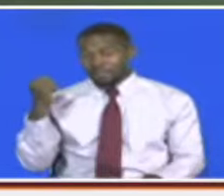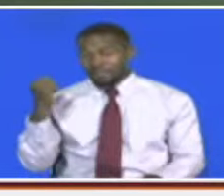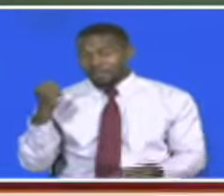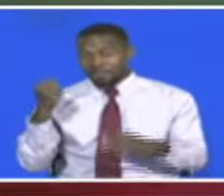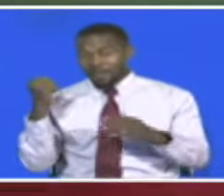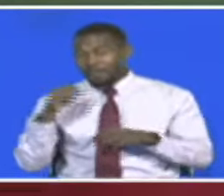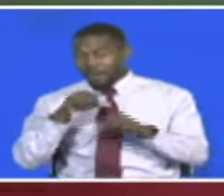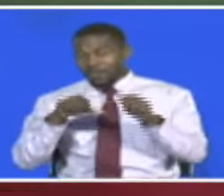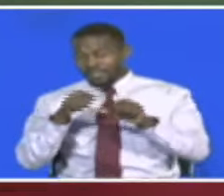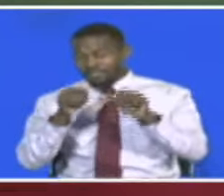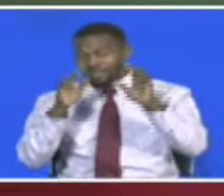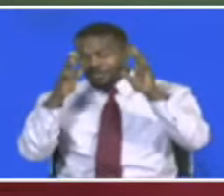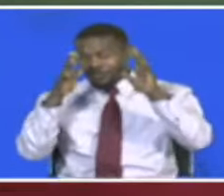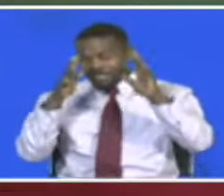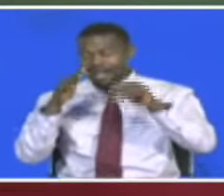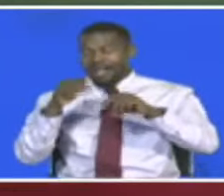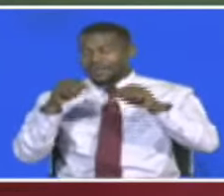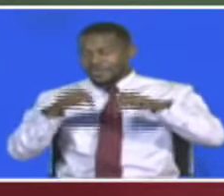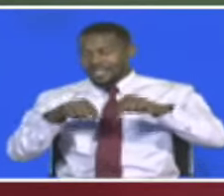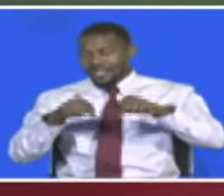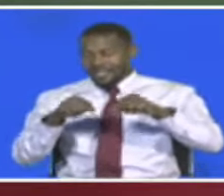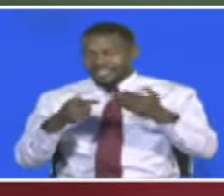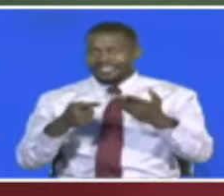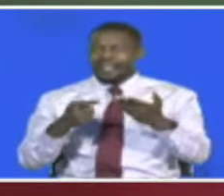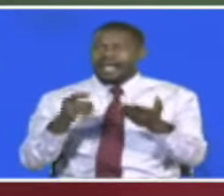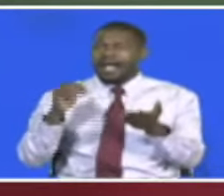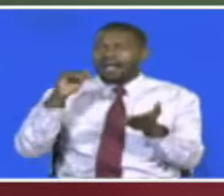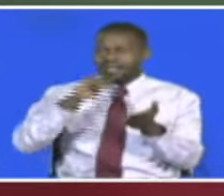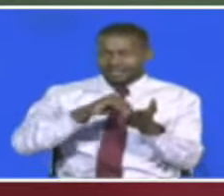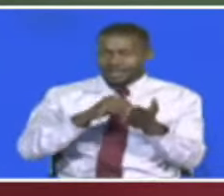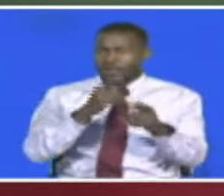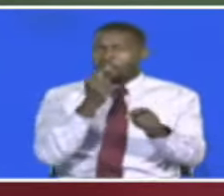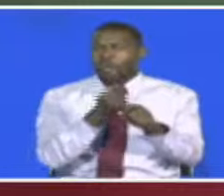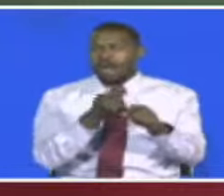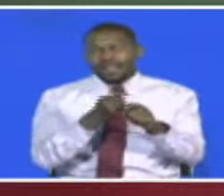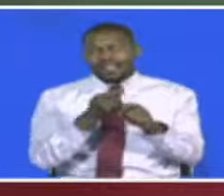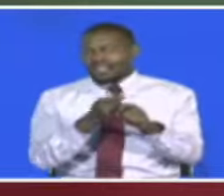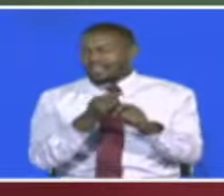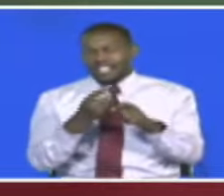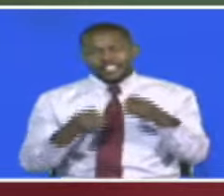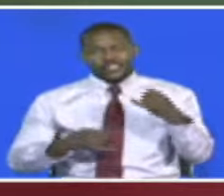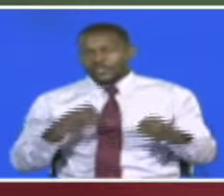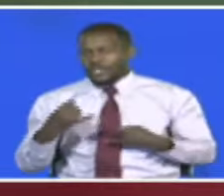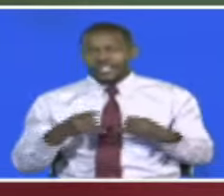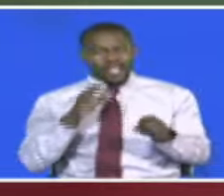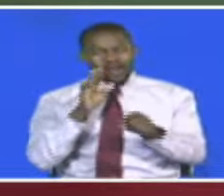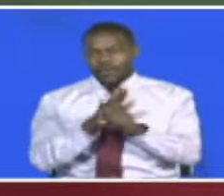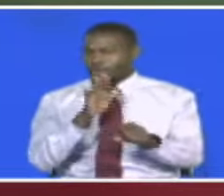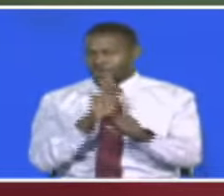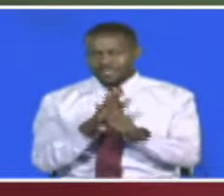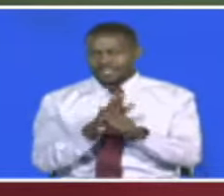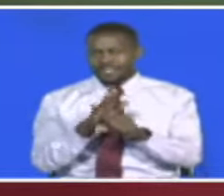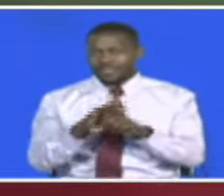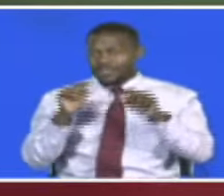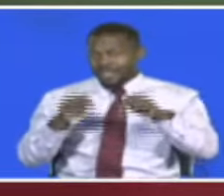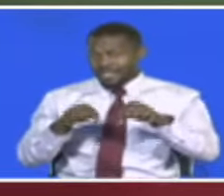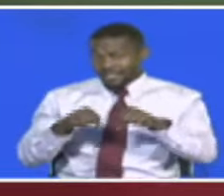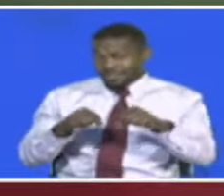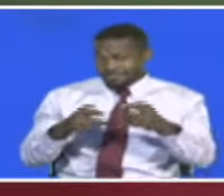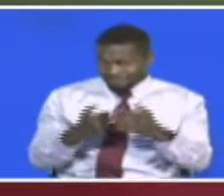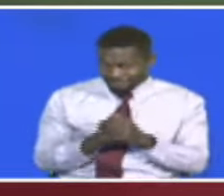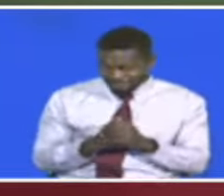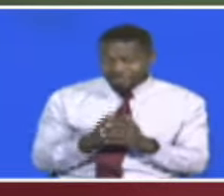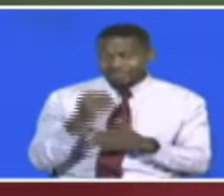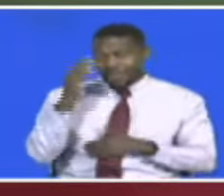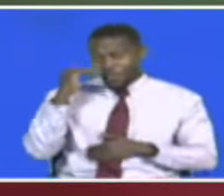Sikukuu ya Mashujaa ya mwaka huu kwa mara nyingine imefufua mji wa Kwale kwa mara ya kwanza katika historia yake kuwa mwenyeji